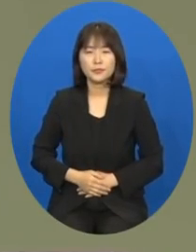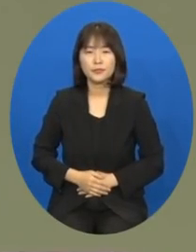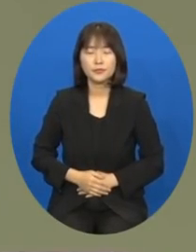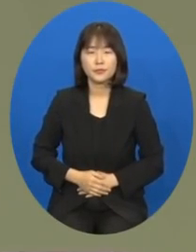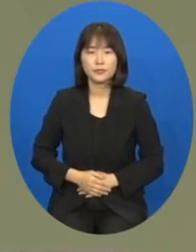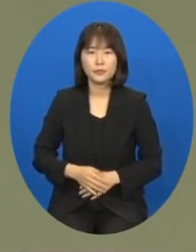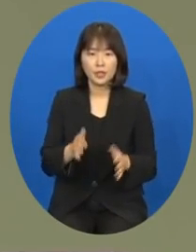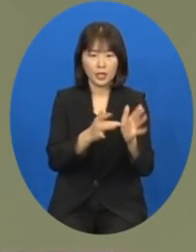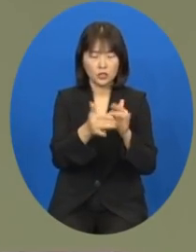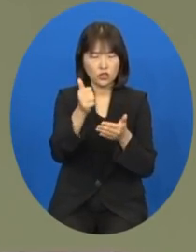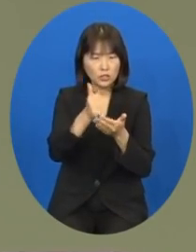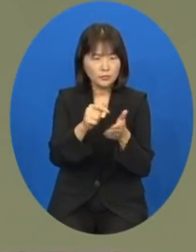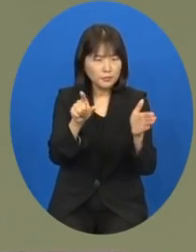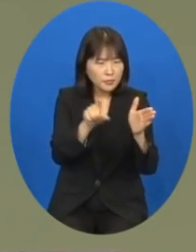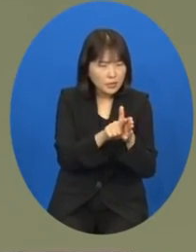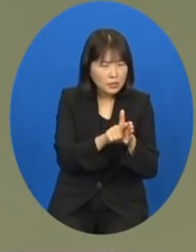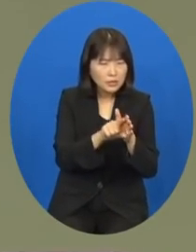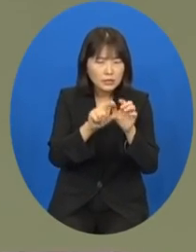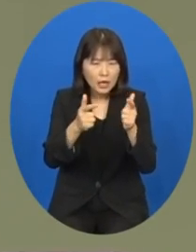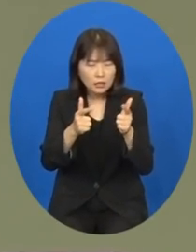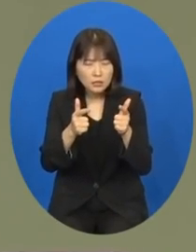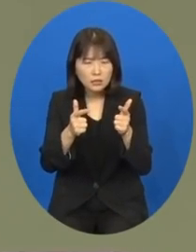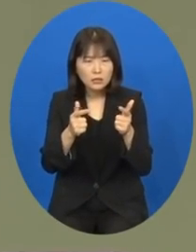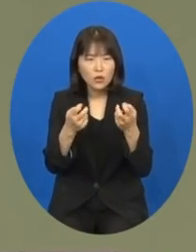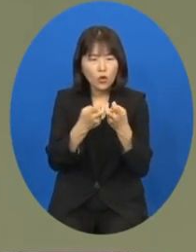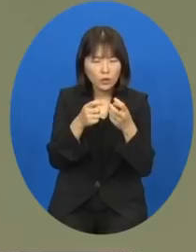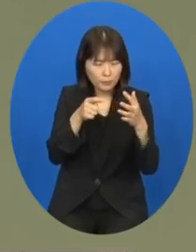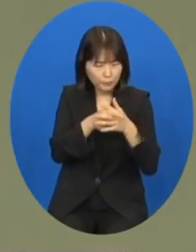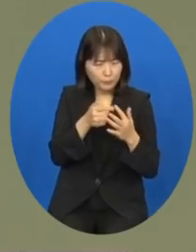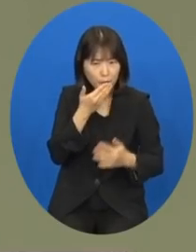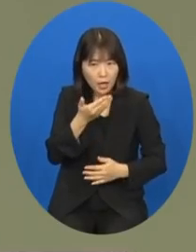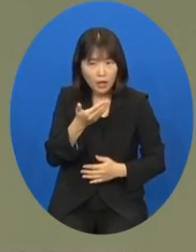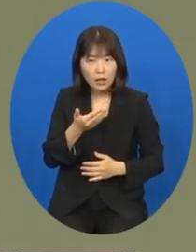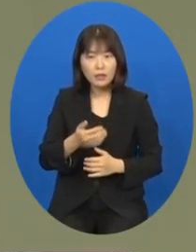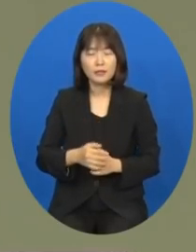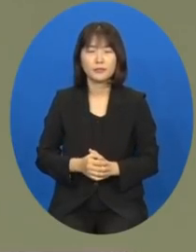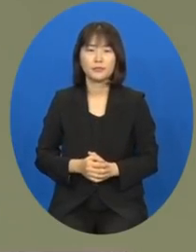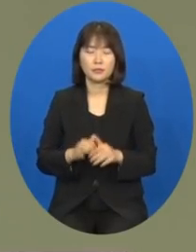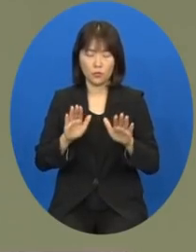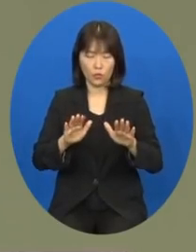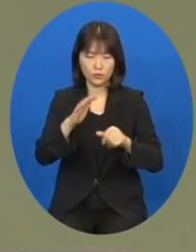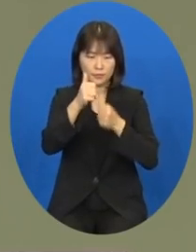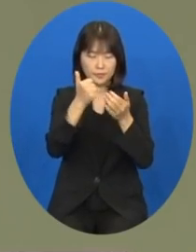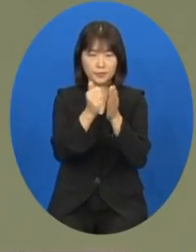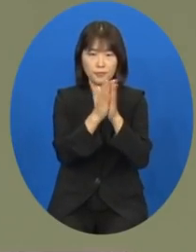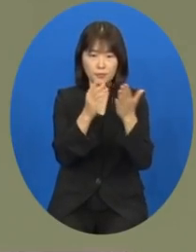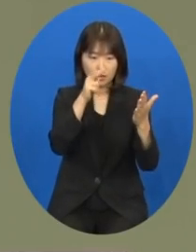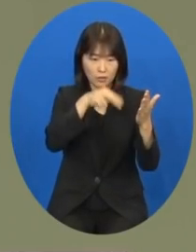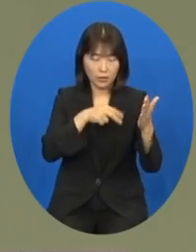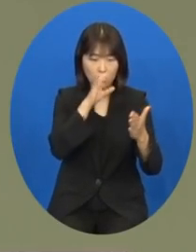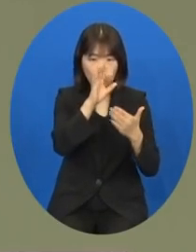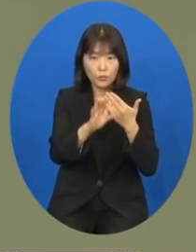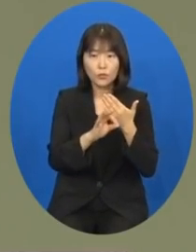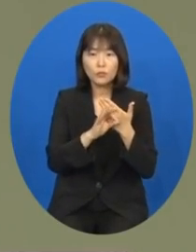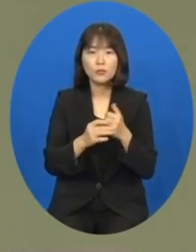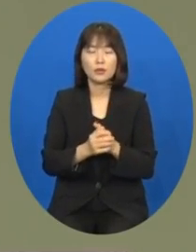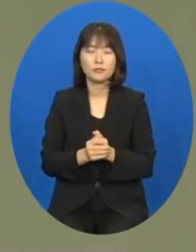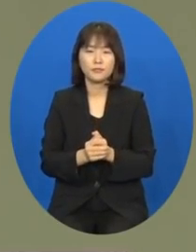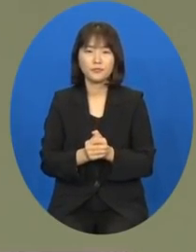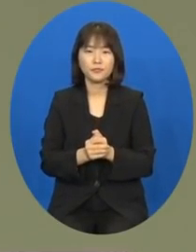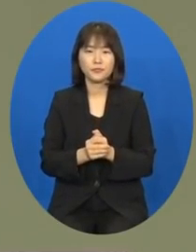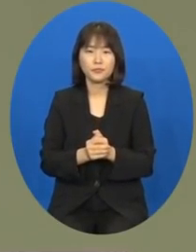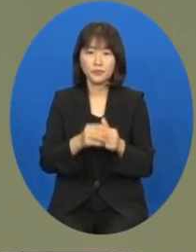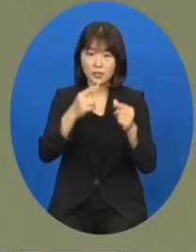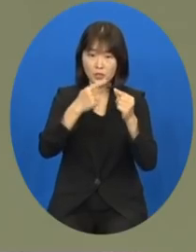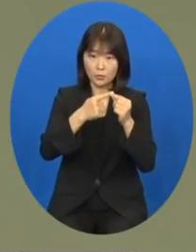예수님을 믿고 있는지 아닌지를 어떻게 알 수 있을까요 오늘 본문에 보니까 첫 번째 단서 과 나옵니다